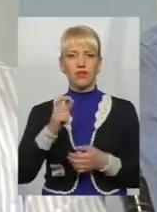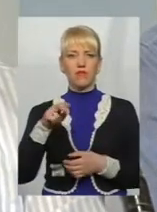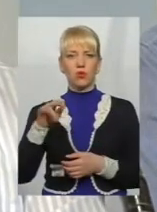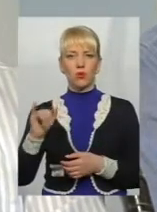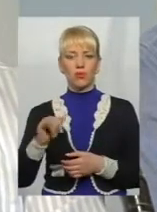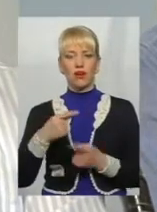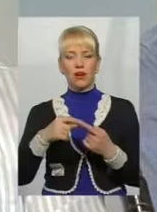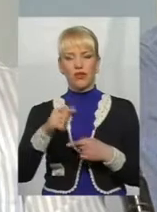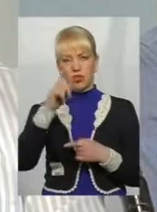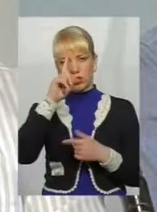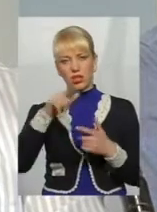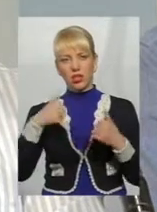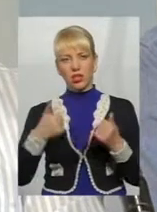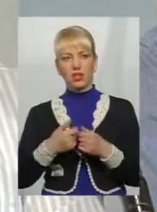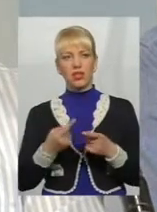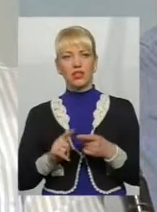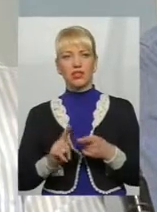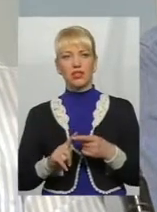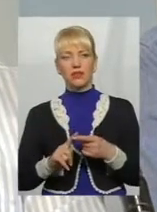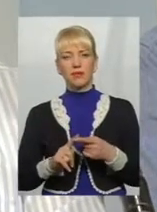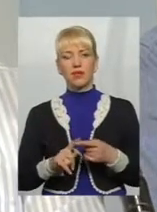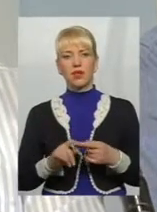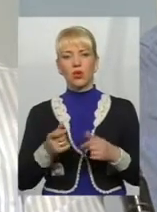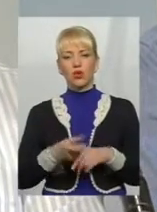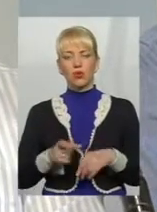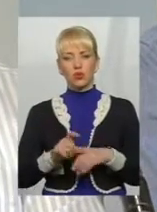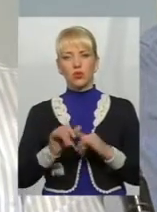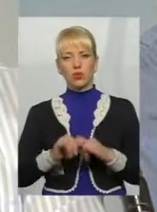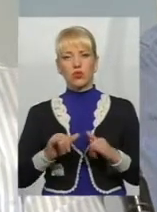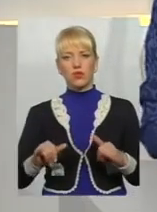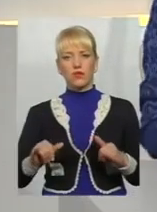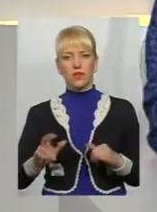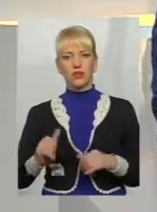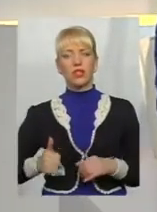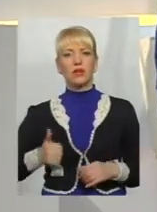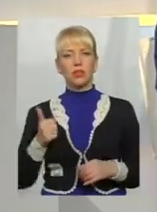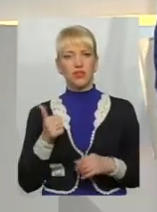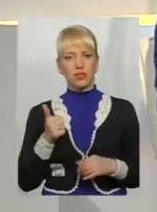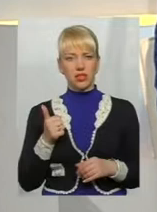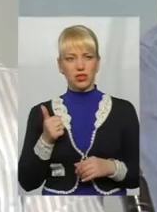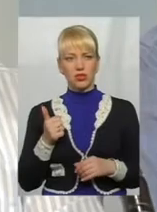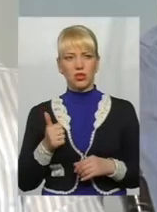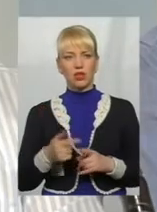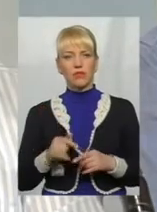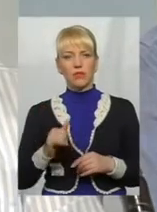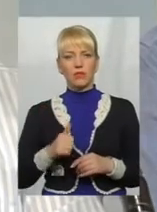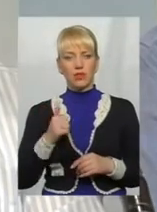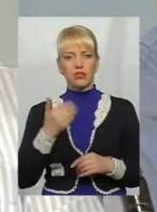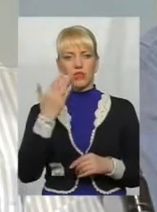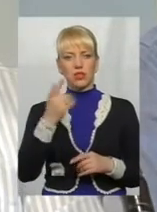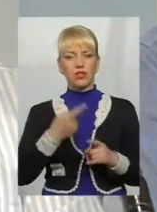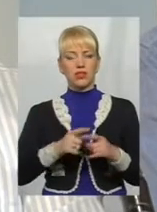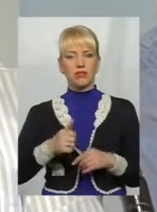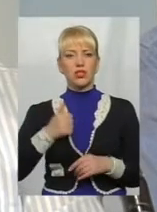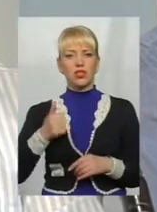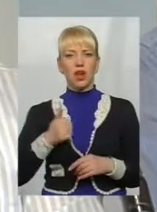інших країнах це дуже розвинуто, коли і престижно. І навіть престижно, да, вони цим пишаються, вони цим